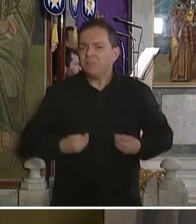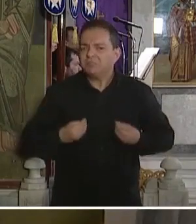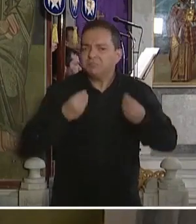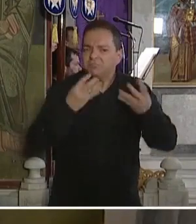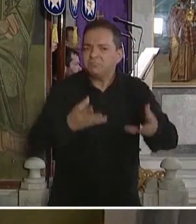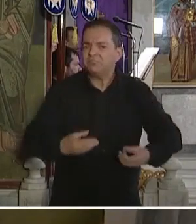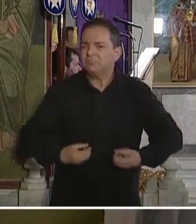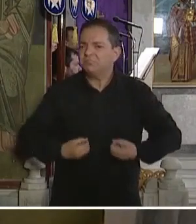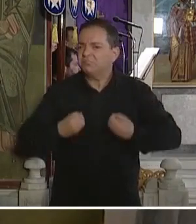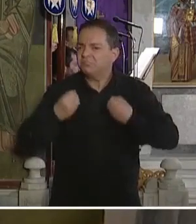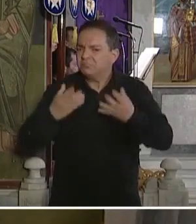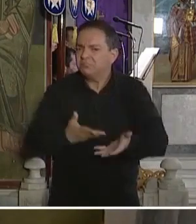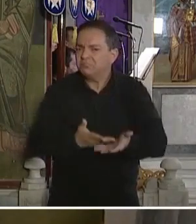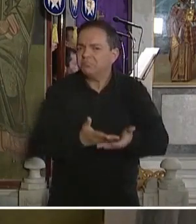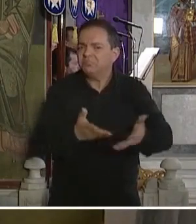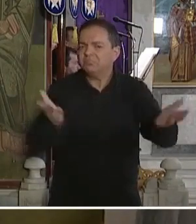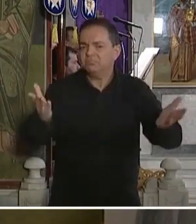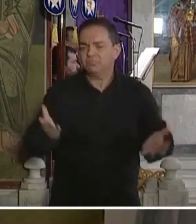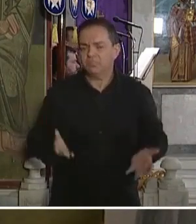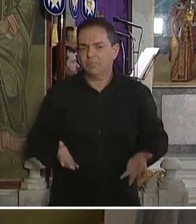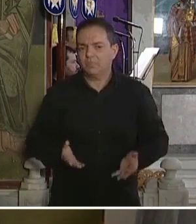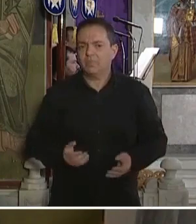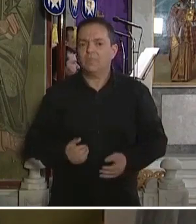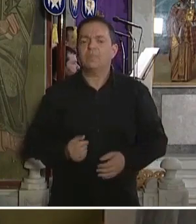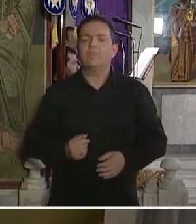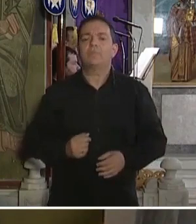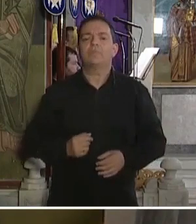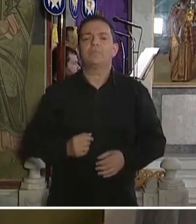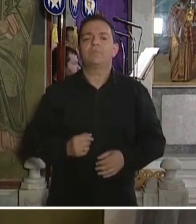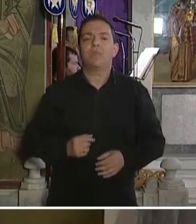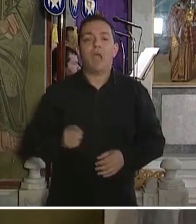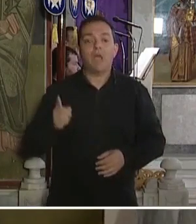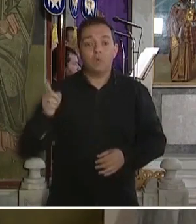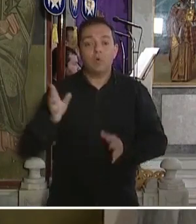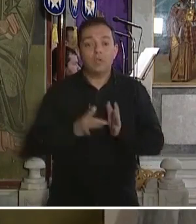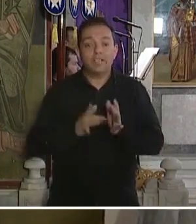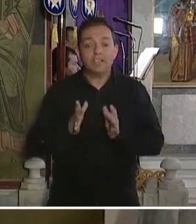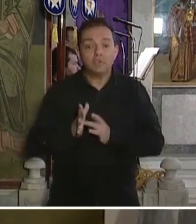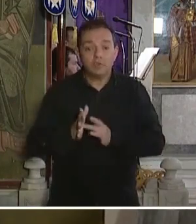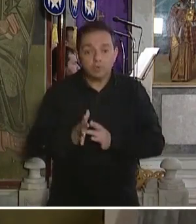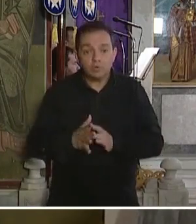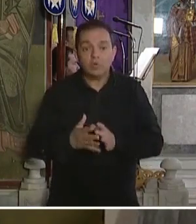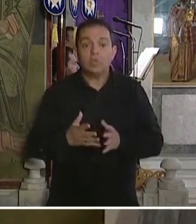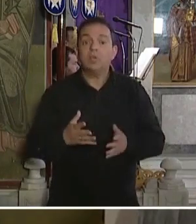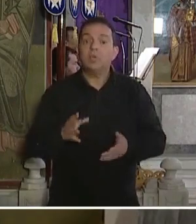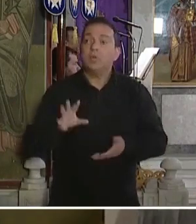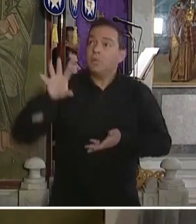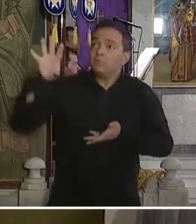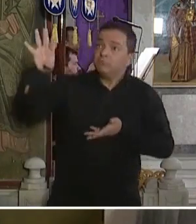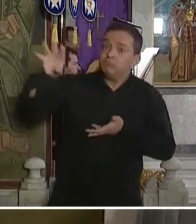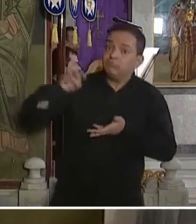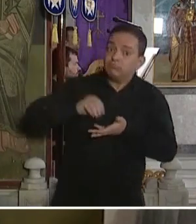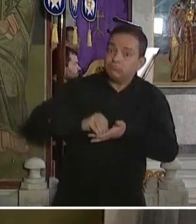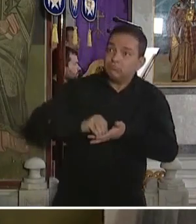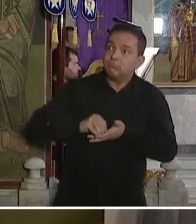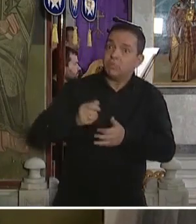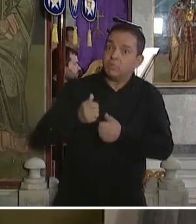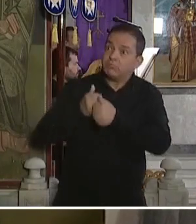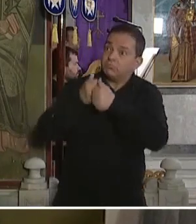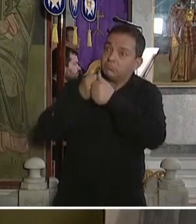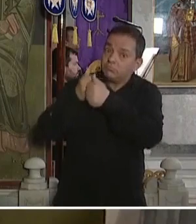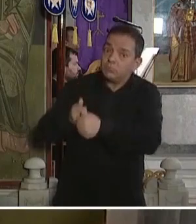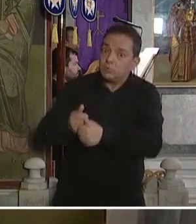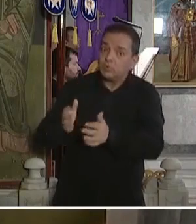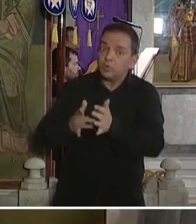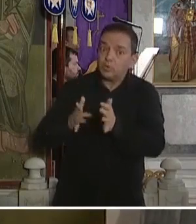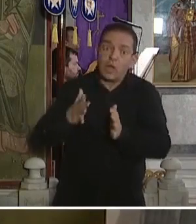δοσμένος. Αυτό είναι το πρότυπο που πρέπει να ακολουθήσει και ο κάθε ένας χριστιανός, αν θέλει να μιμηθεί τον Χριστό